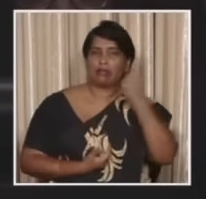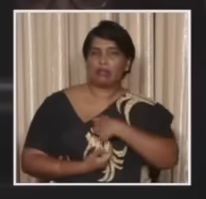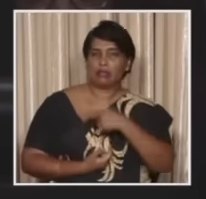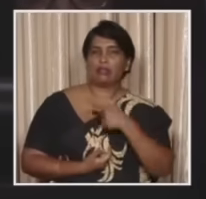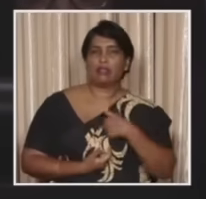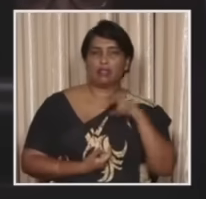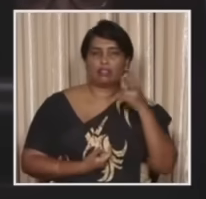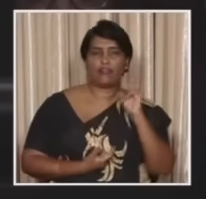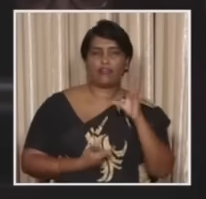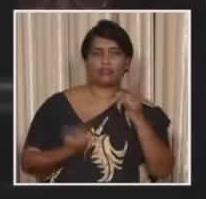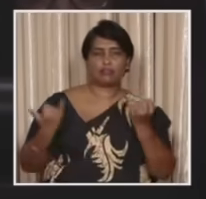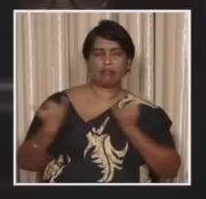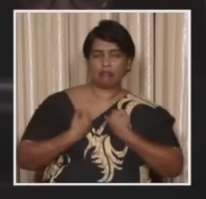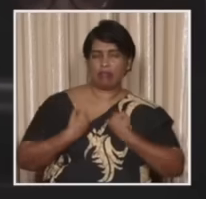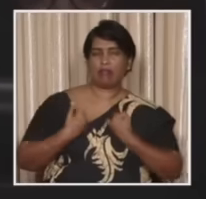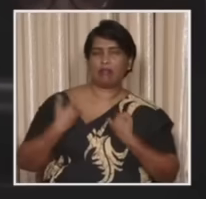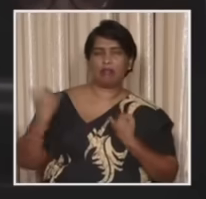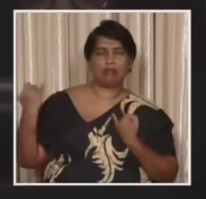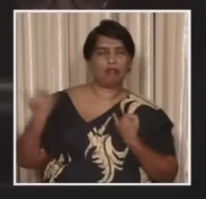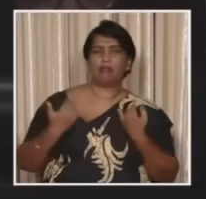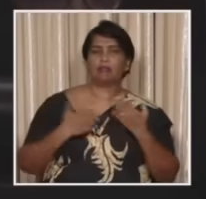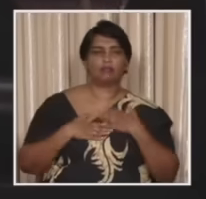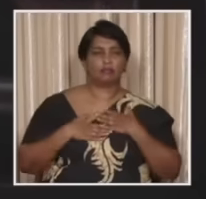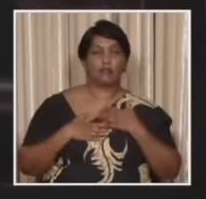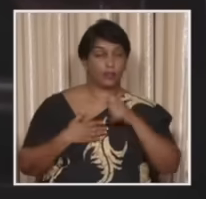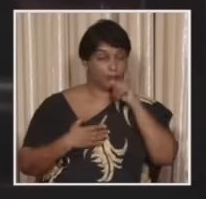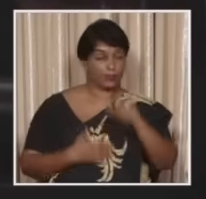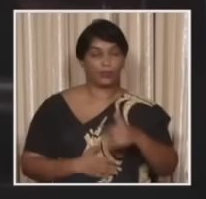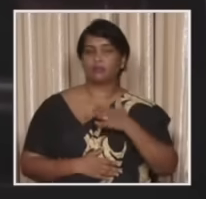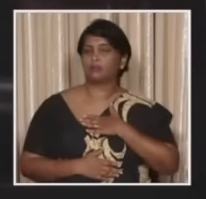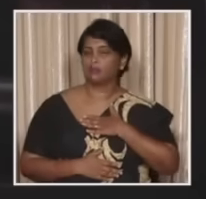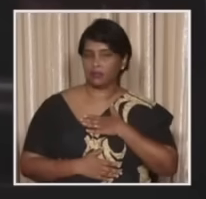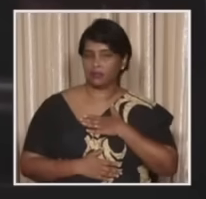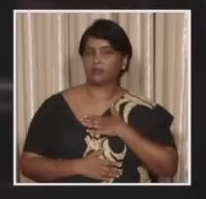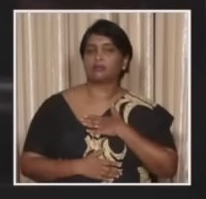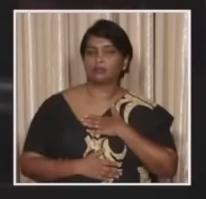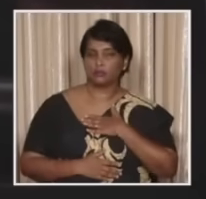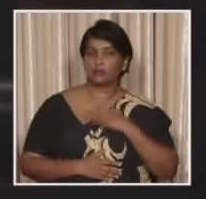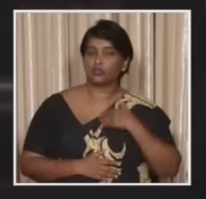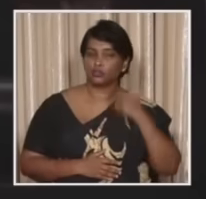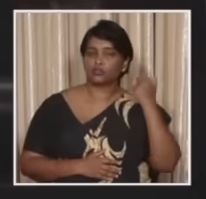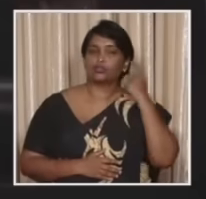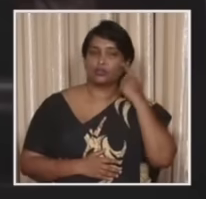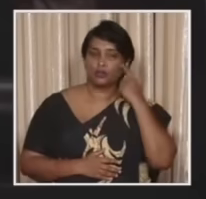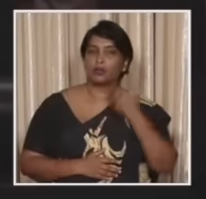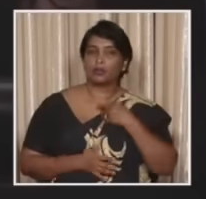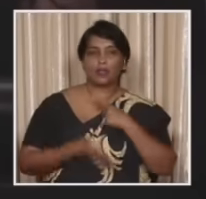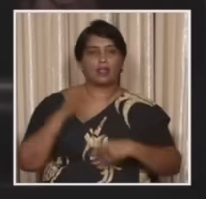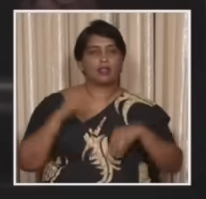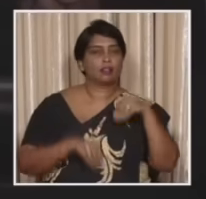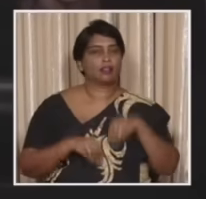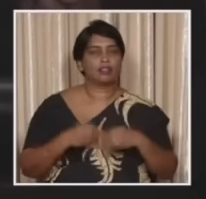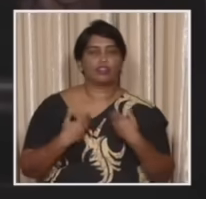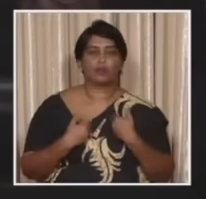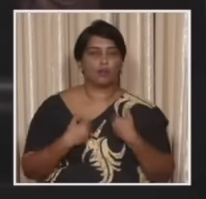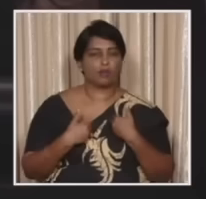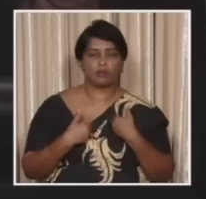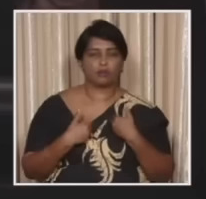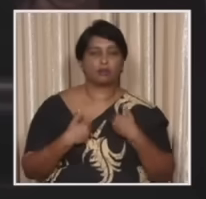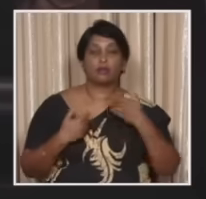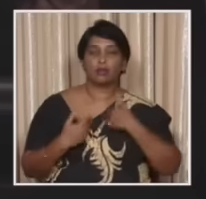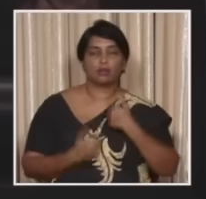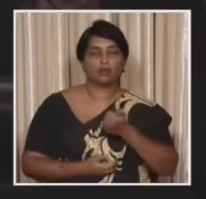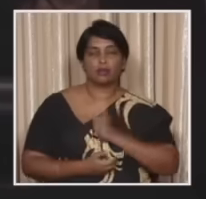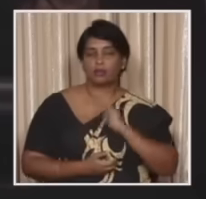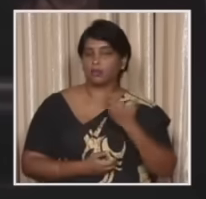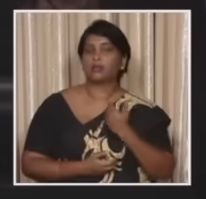මේ 225 දීලා බලන්නේ ඔබතුමා ඇතුළු. හැබැයි මම අර්ධ සාක්ෂියට එකඟව මම දන්නවා මගේ දේශපාලන ඇසුරීම මොකද්ද කියලා. හැබැයි මම කැමති